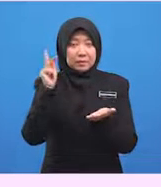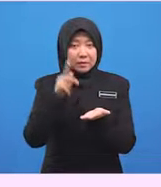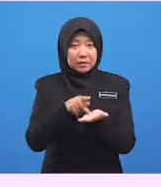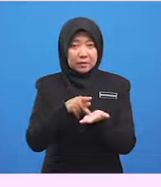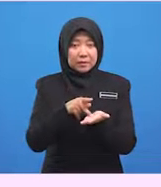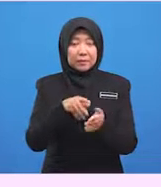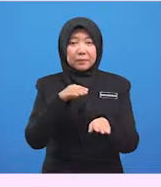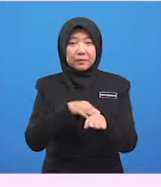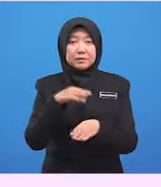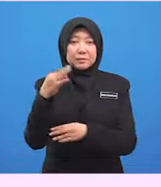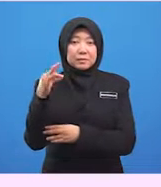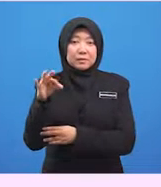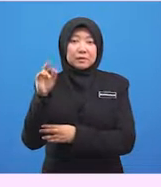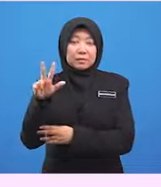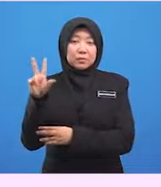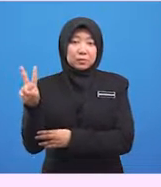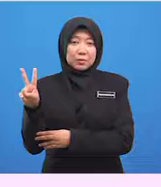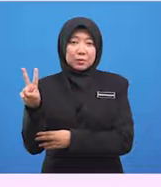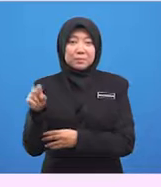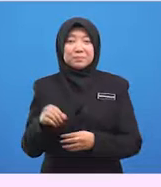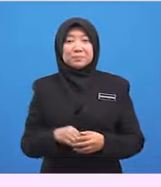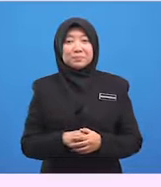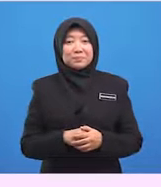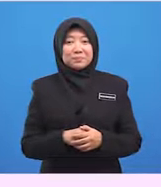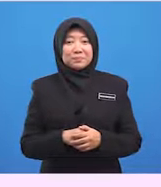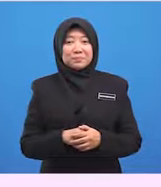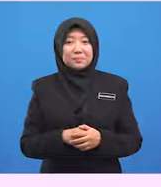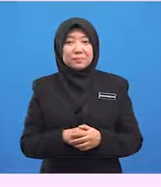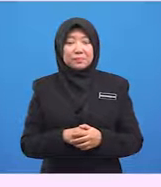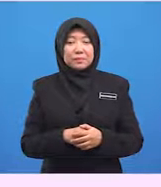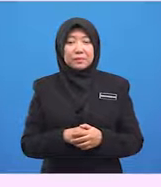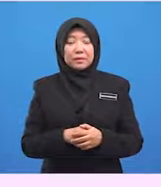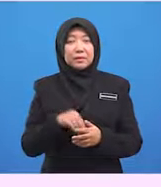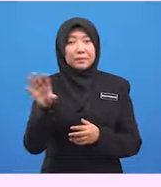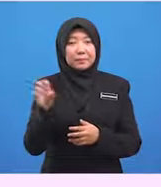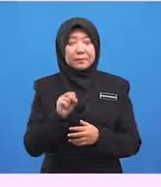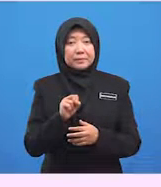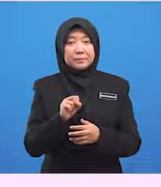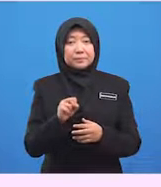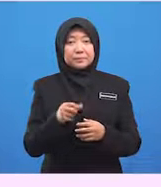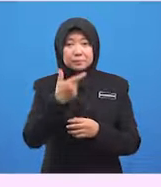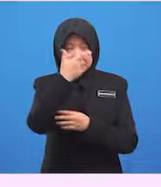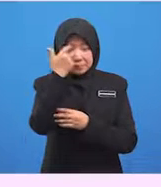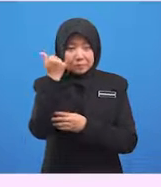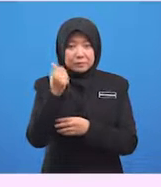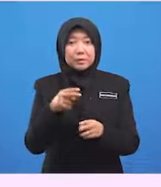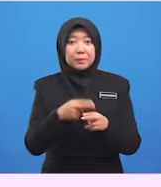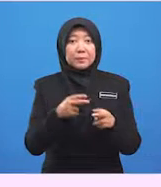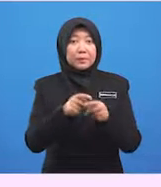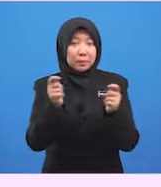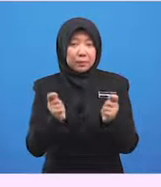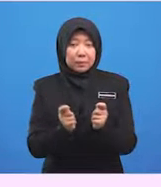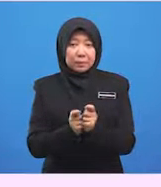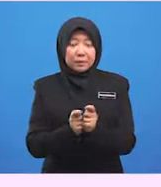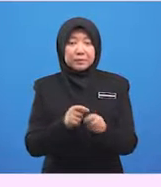pada 1932 mobilnya diambil sempana d'amour semua tempat di